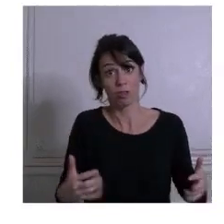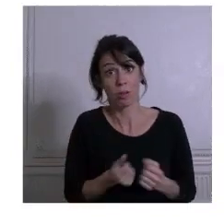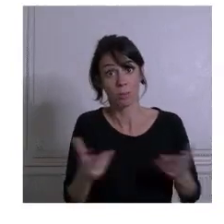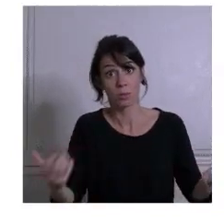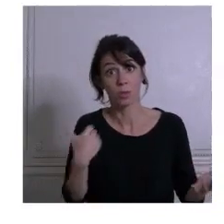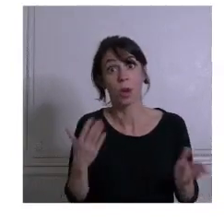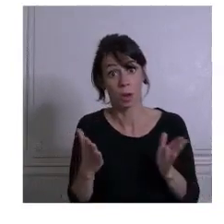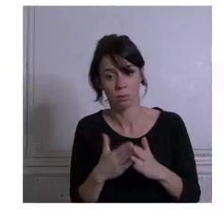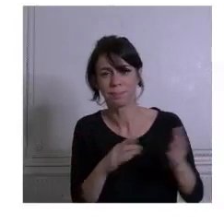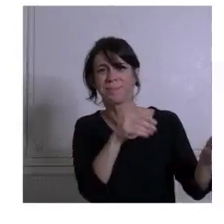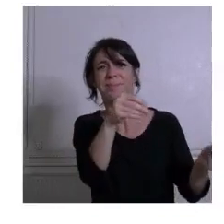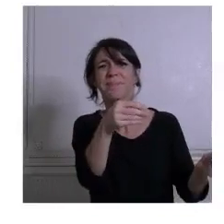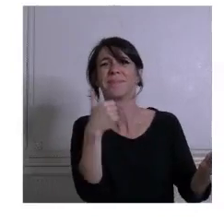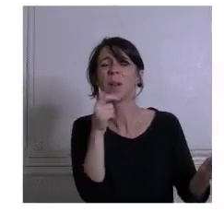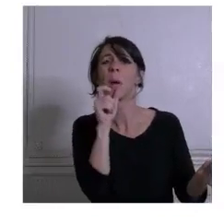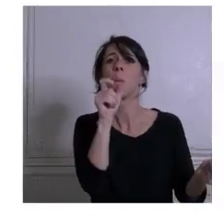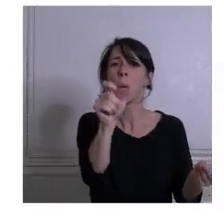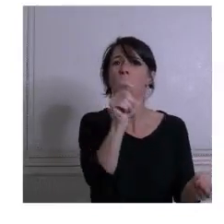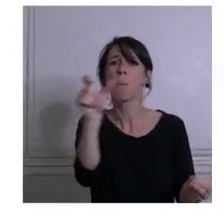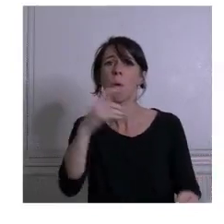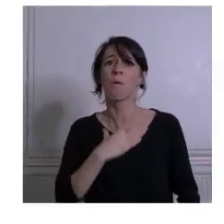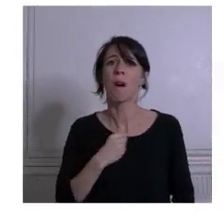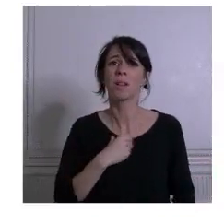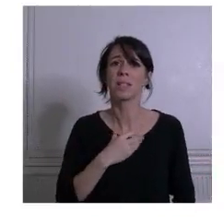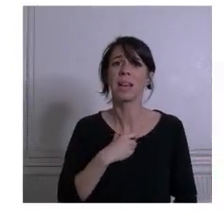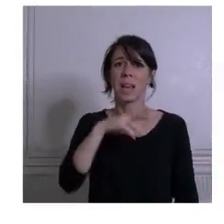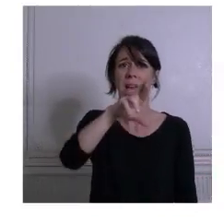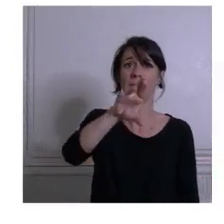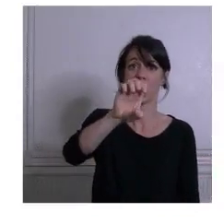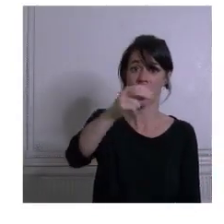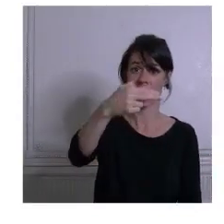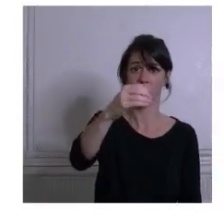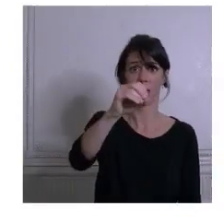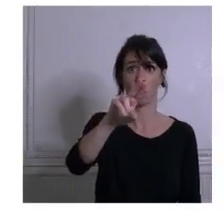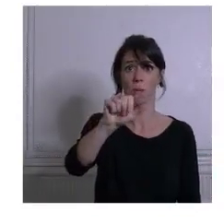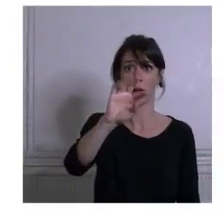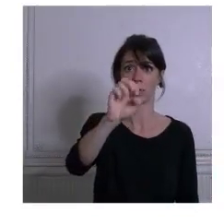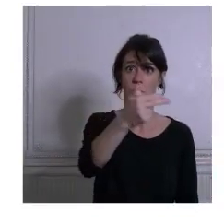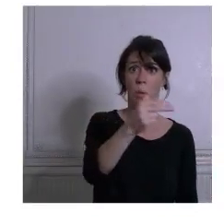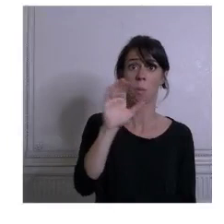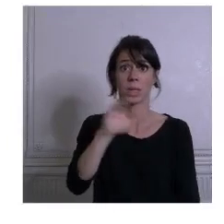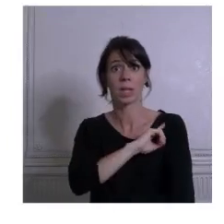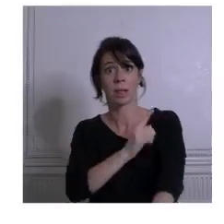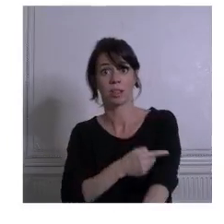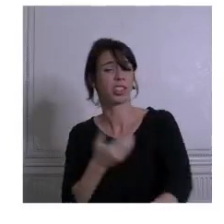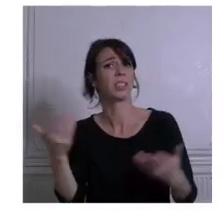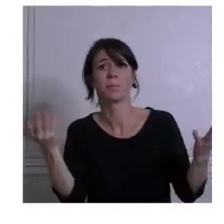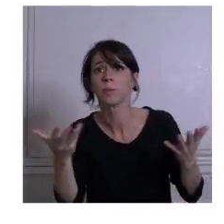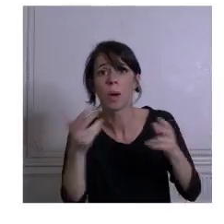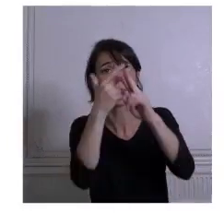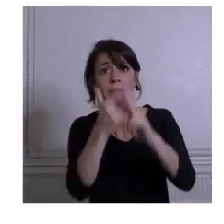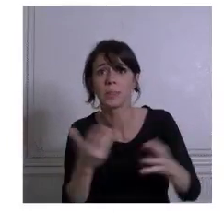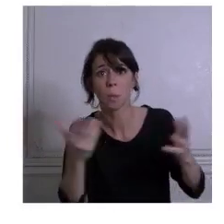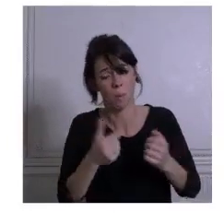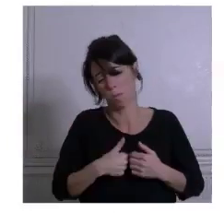Je voudrais rappeler aussi que, lors du projet de la piscine, nous avions évoqué, nous avions